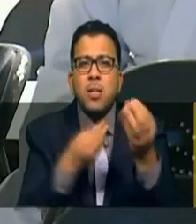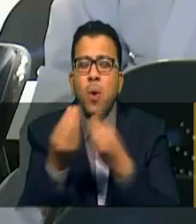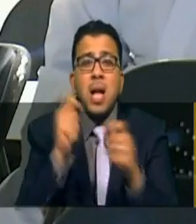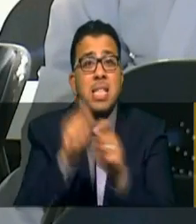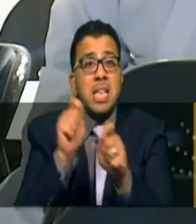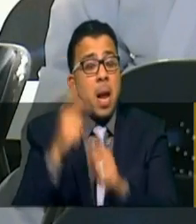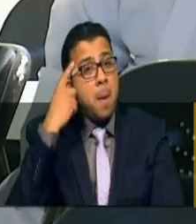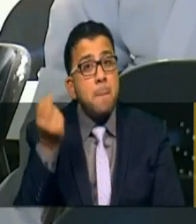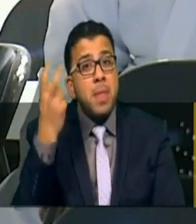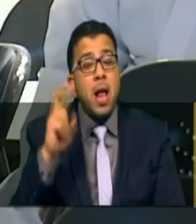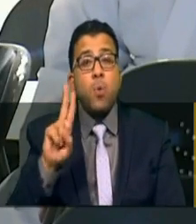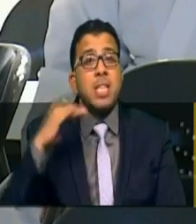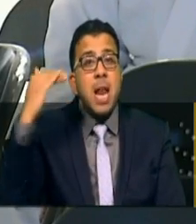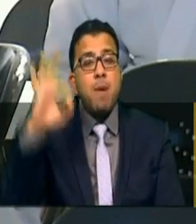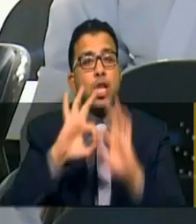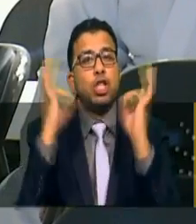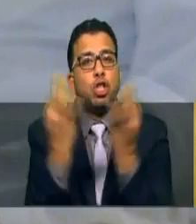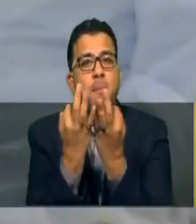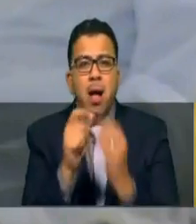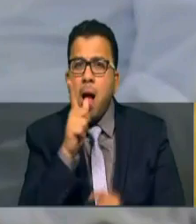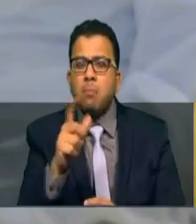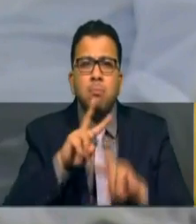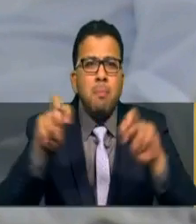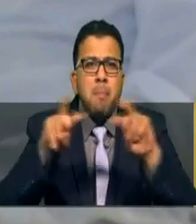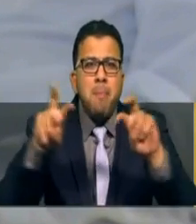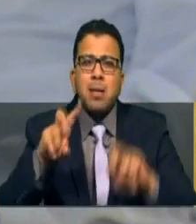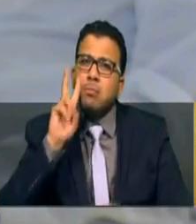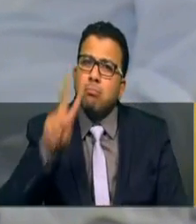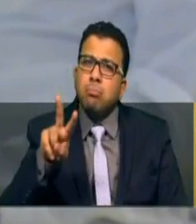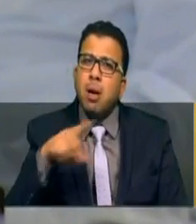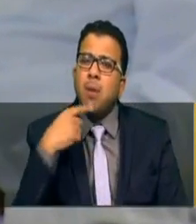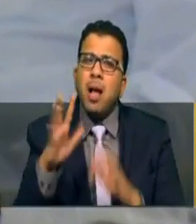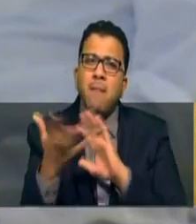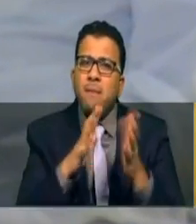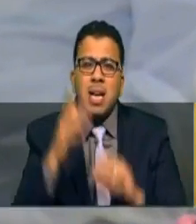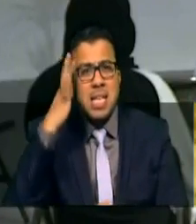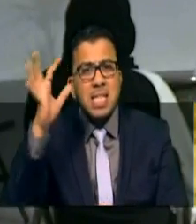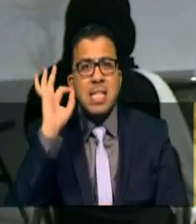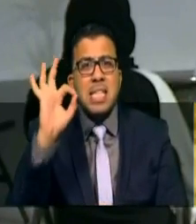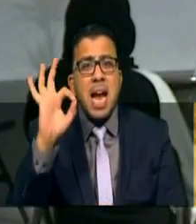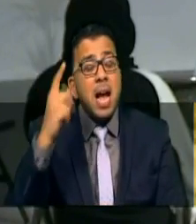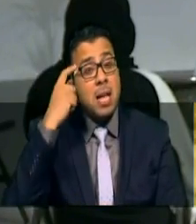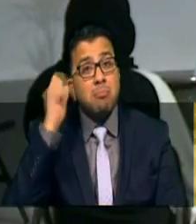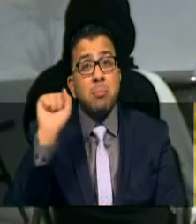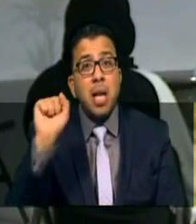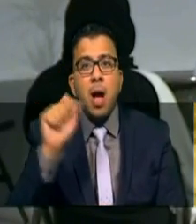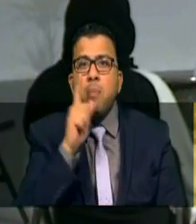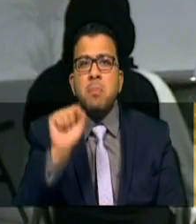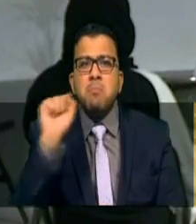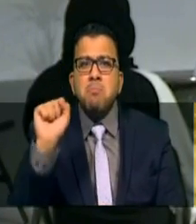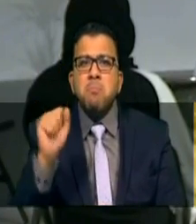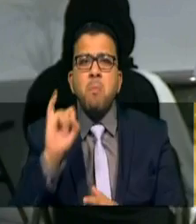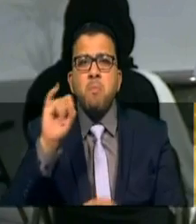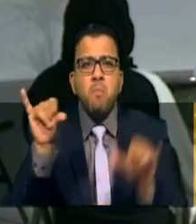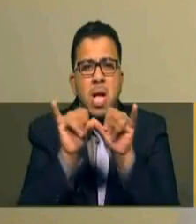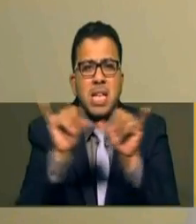الصناعة الإبداعية والتنمية الاجتماعية. كما بحث المنتدى موضوع الاستخدام المتزايد للذكاء الاصطناعي من قبل